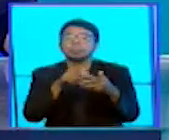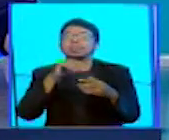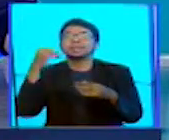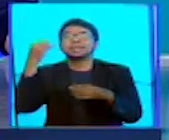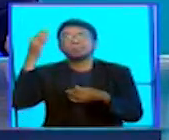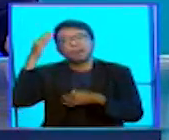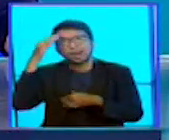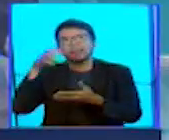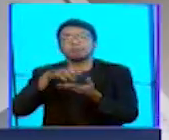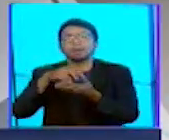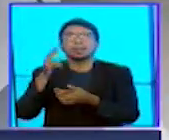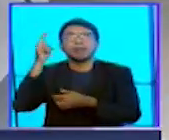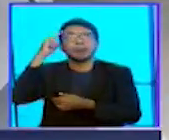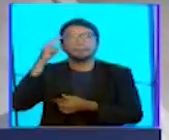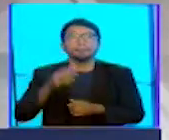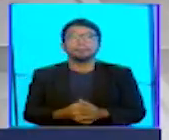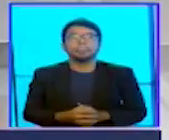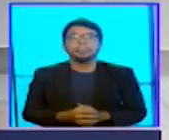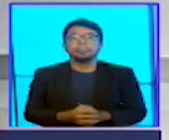Tanah Suci.